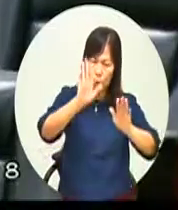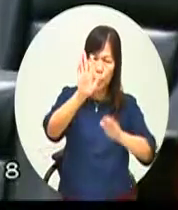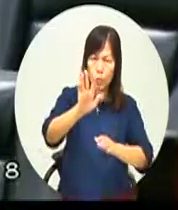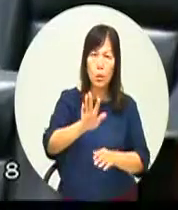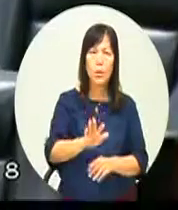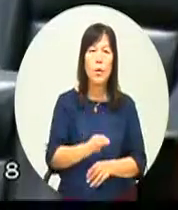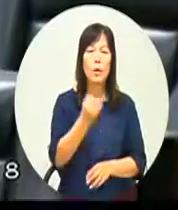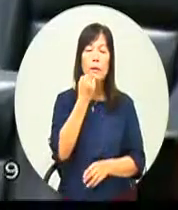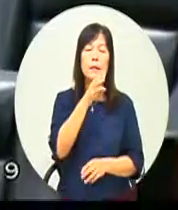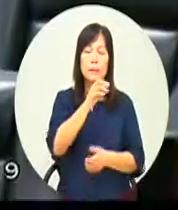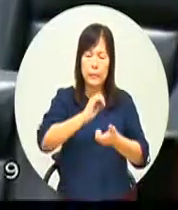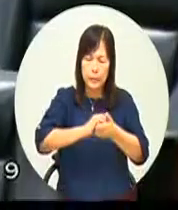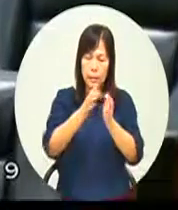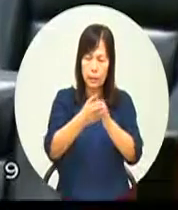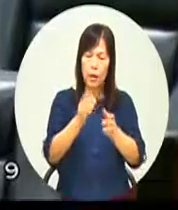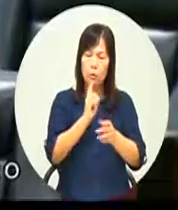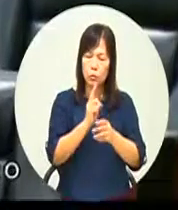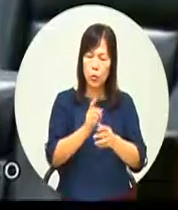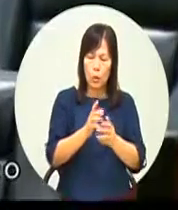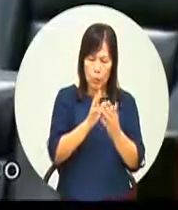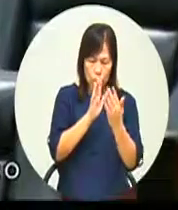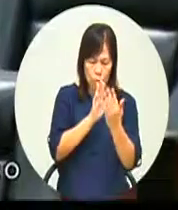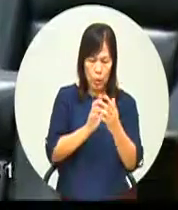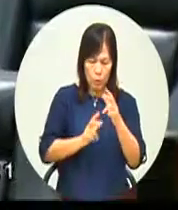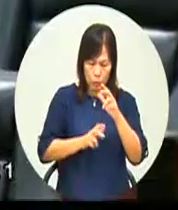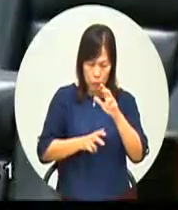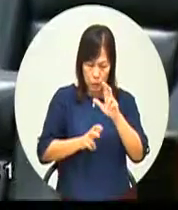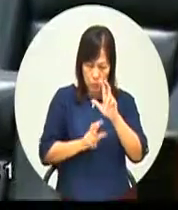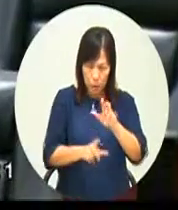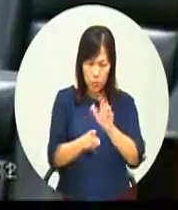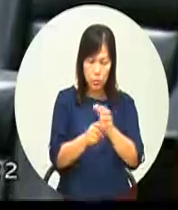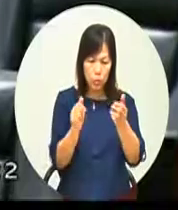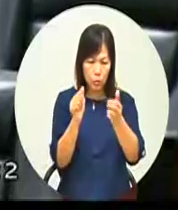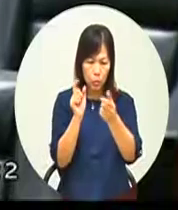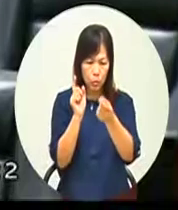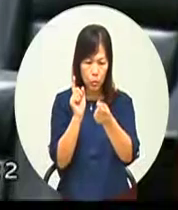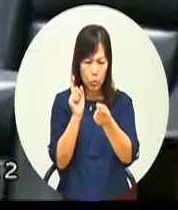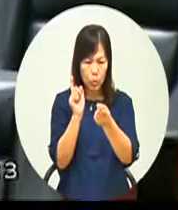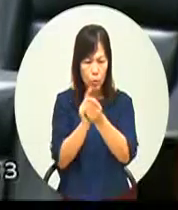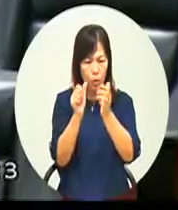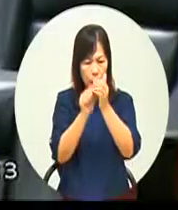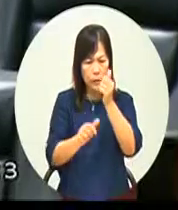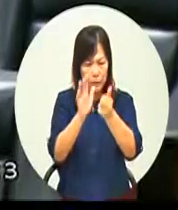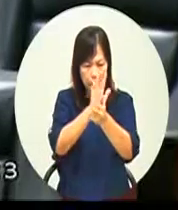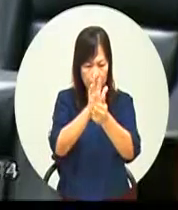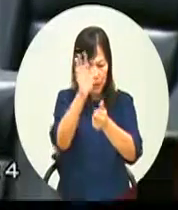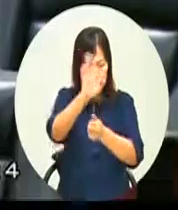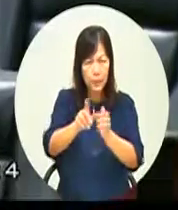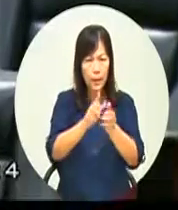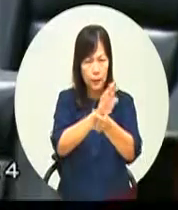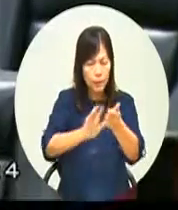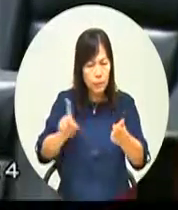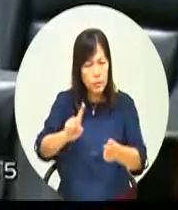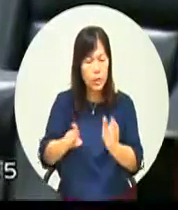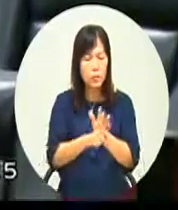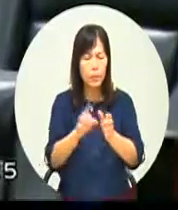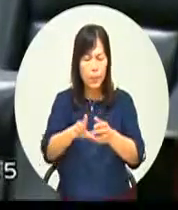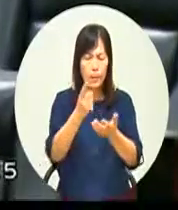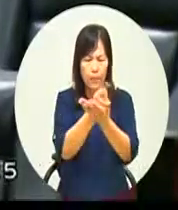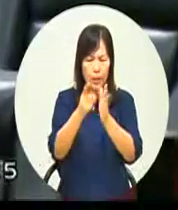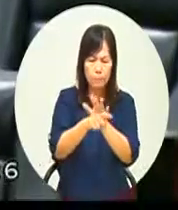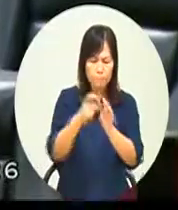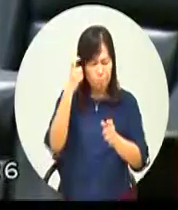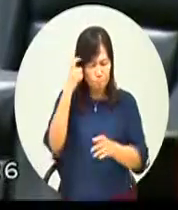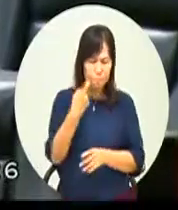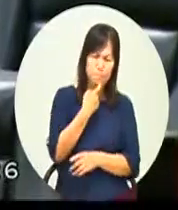是也必须很坦然的去面对说它对一些生态的环境的影响，这也是环团一直在质疑的地方。所